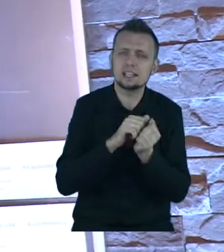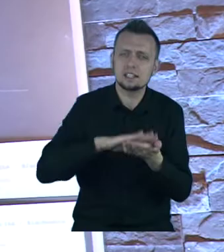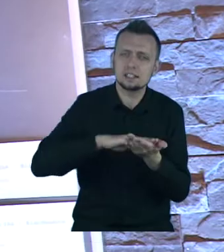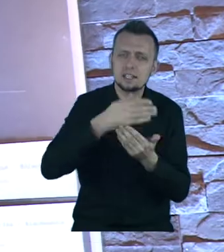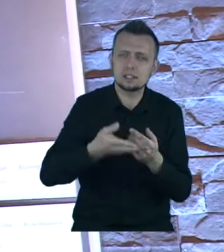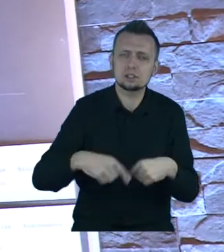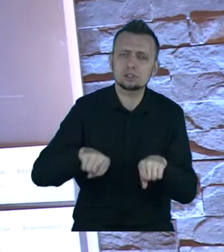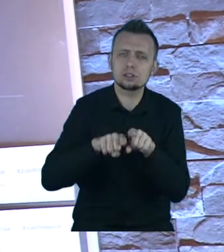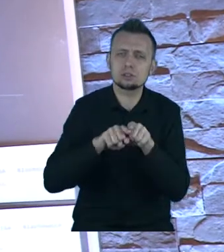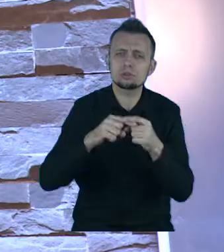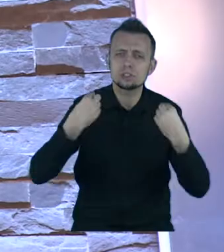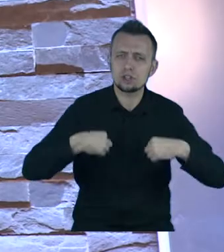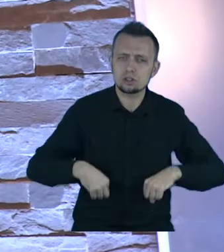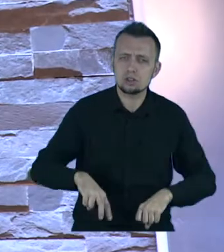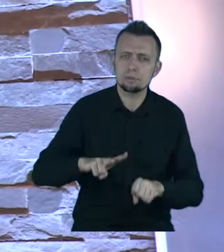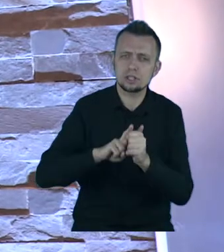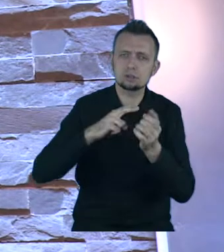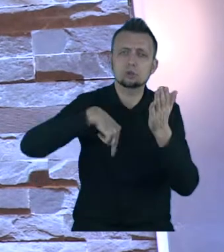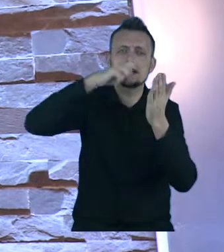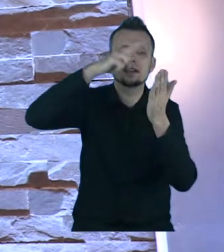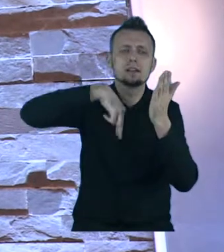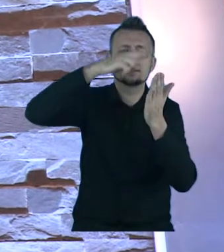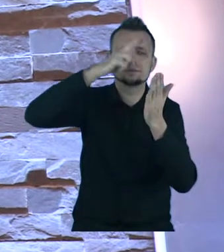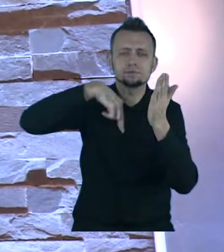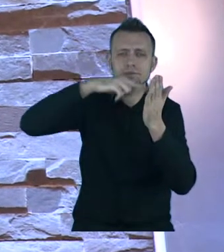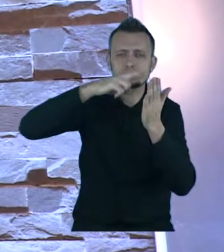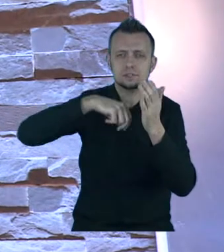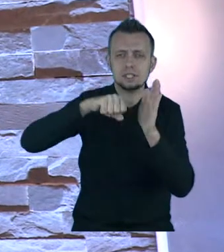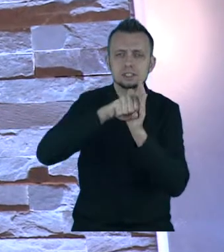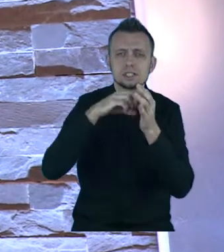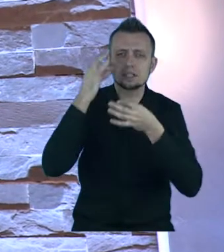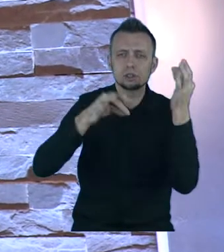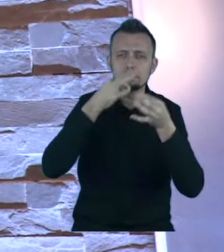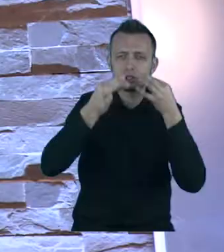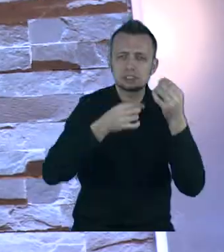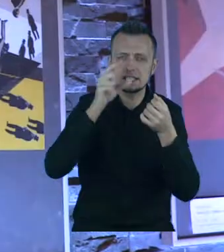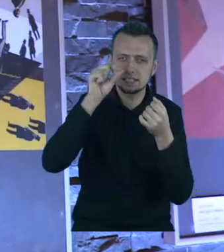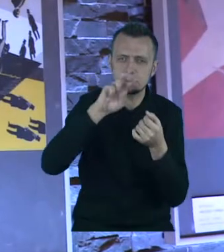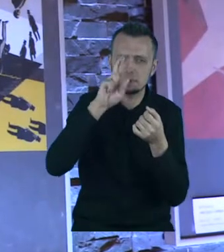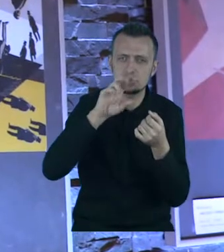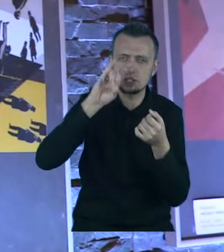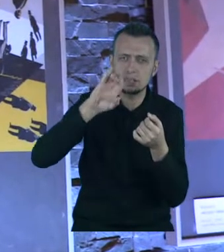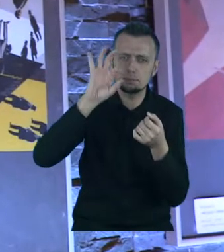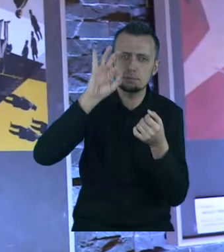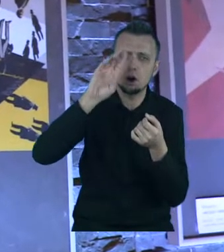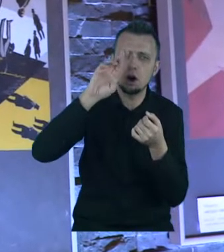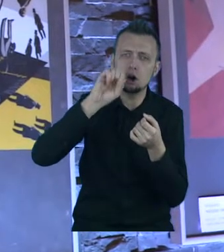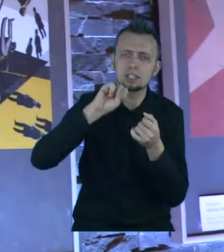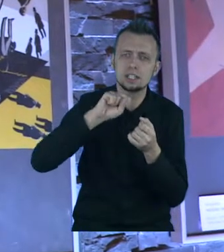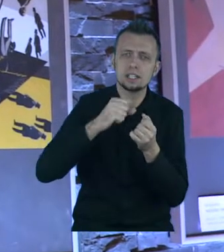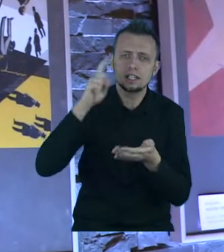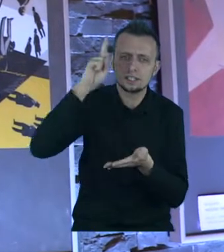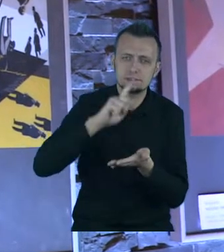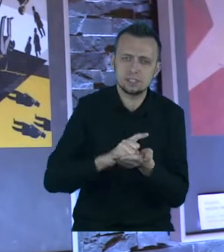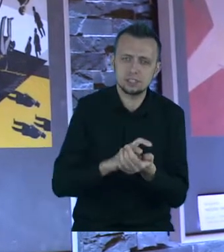konkursu plastycznego na ilustrację do tekstu piosenki Jeremiego Przybory. Zwyciężył Jacek Tofil z Warszawy.